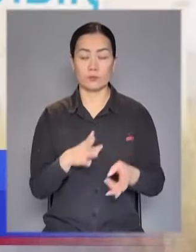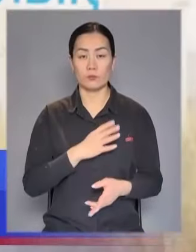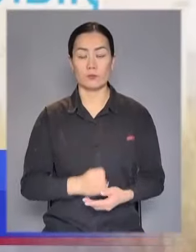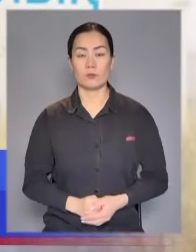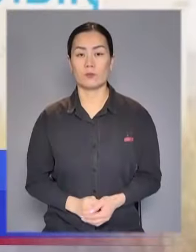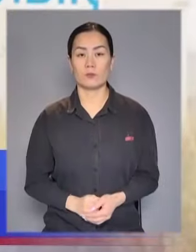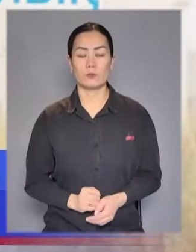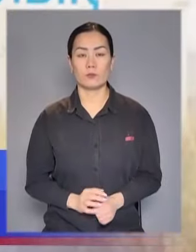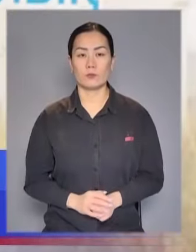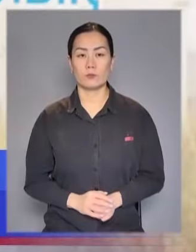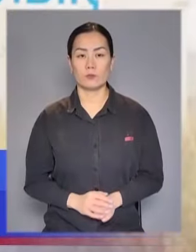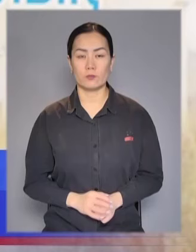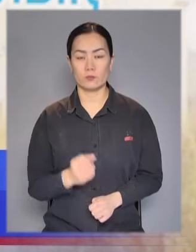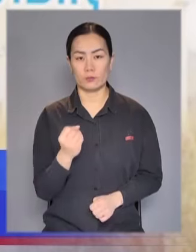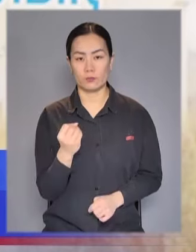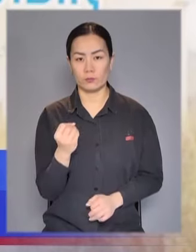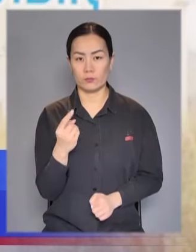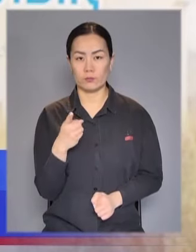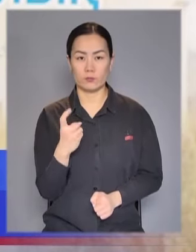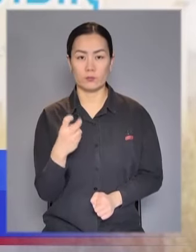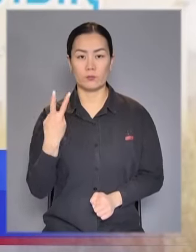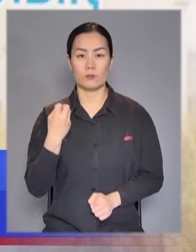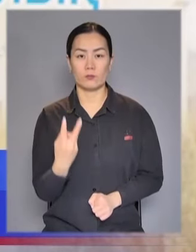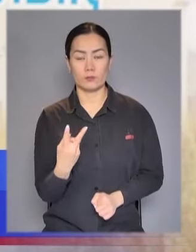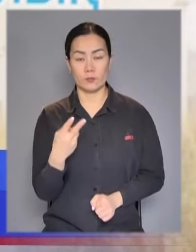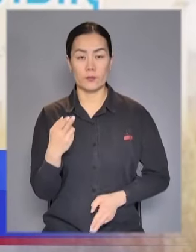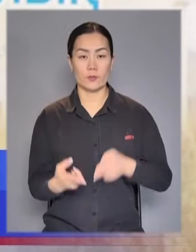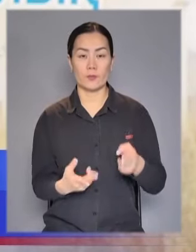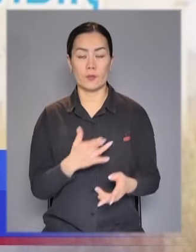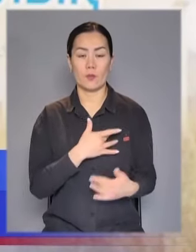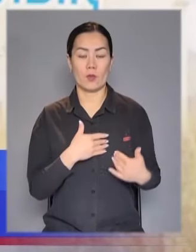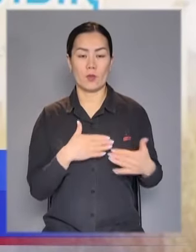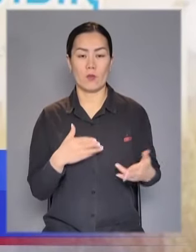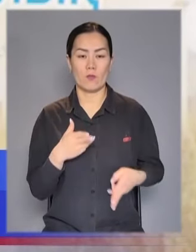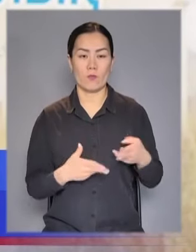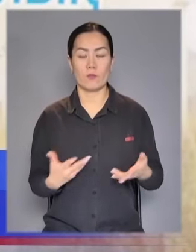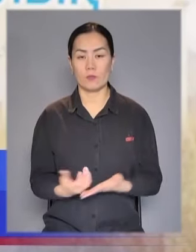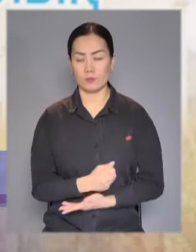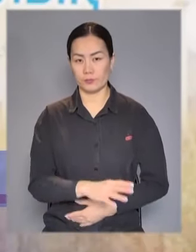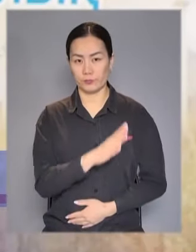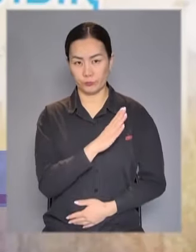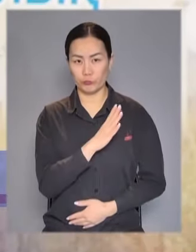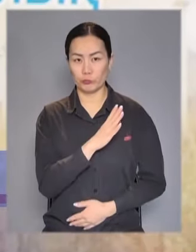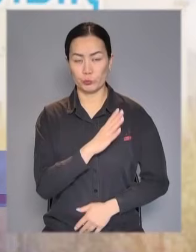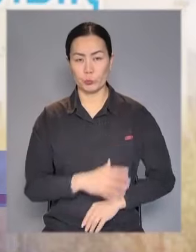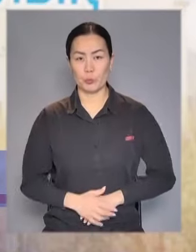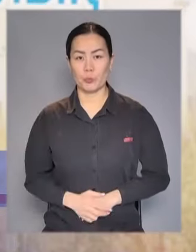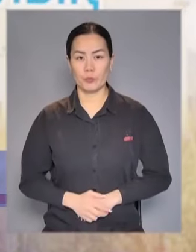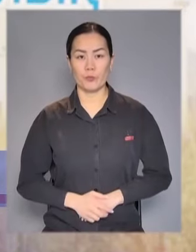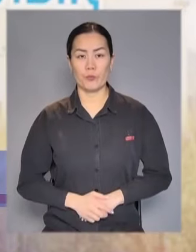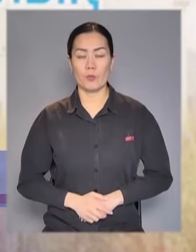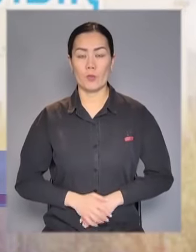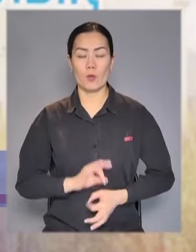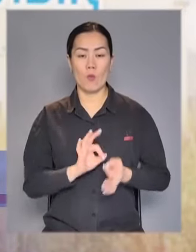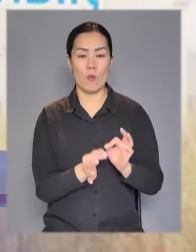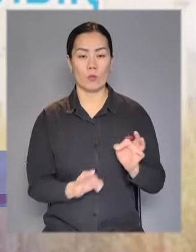операций. 112 операций были открытые на сердце, там уже ставшие рутинные операции шунтирования